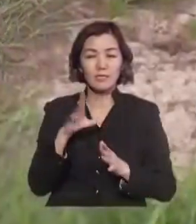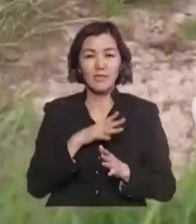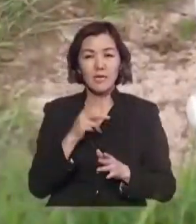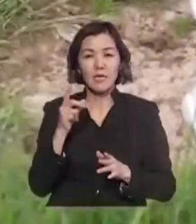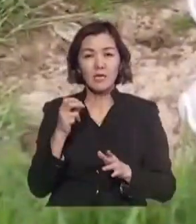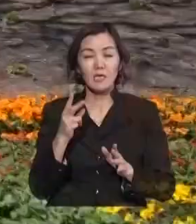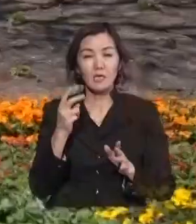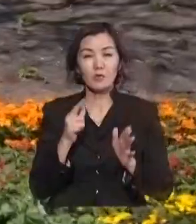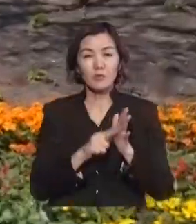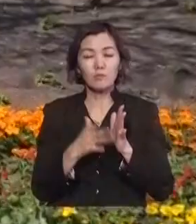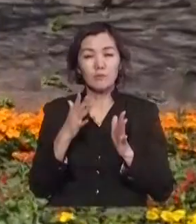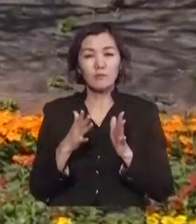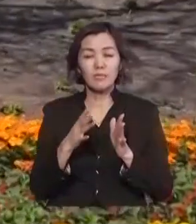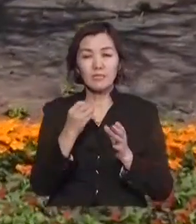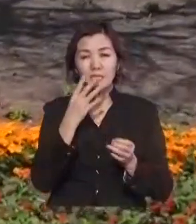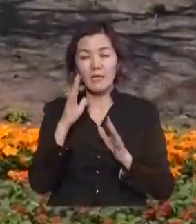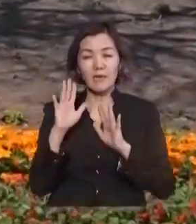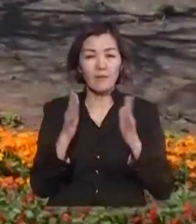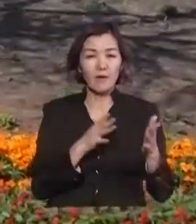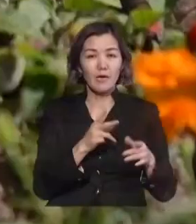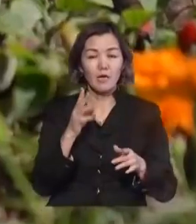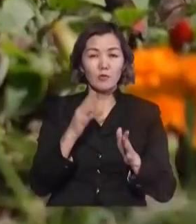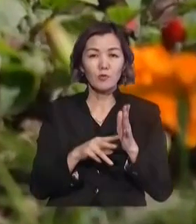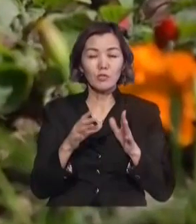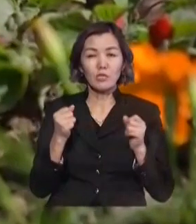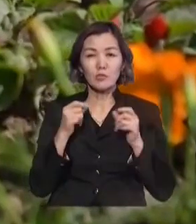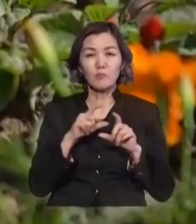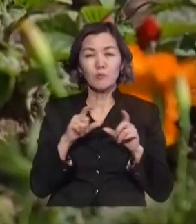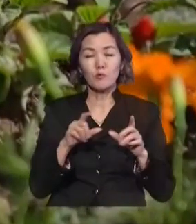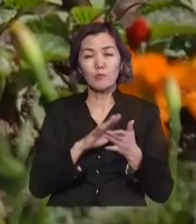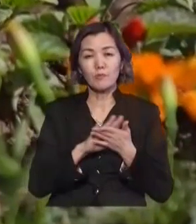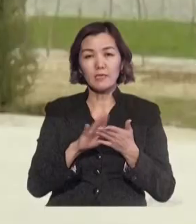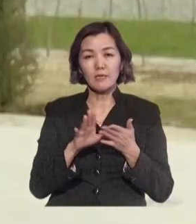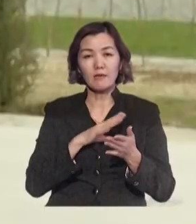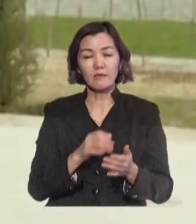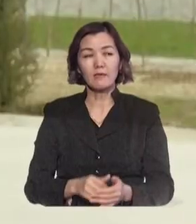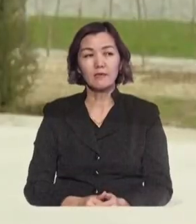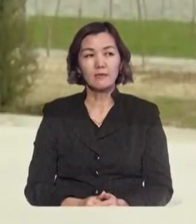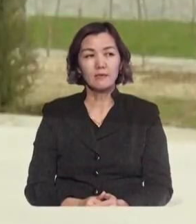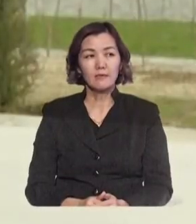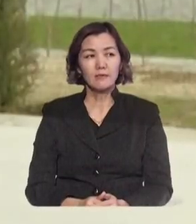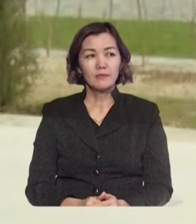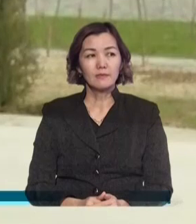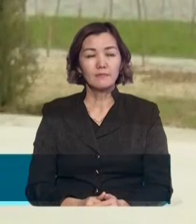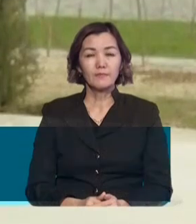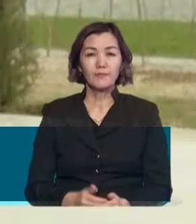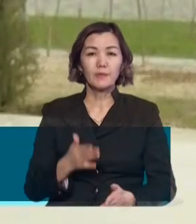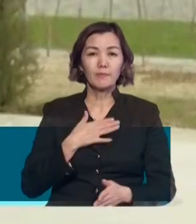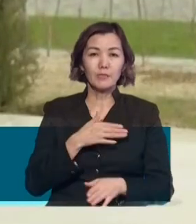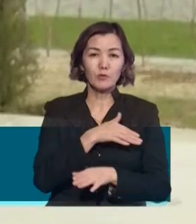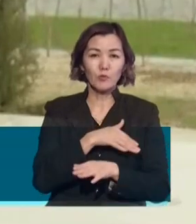275 саябақ және гүлзар, 192 спорт алаңшасы тазаланды. Біз ауылларымызды, көшелерімізді